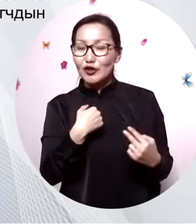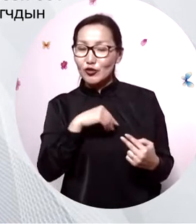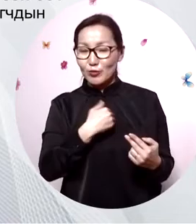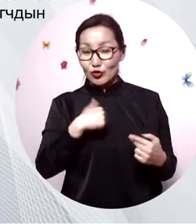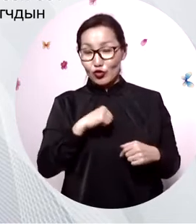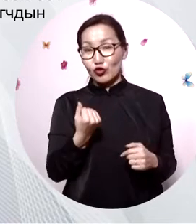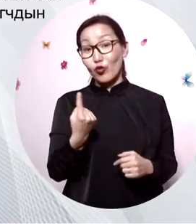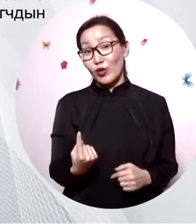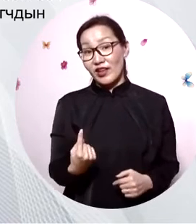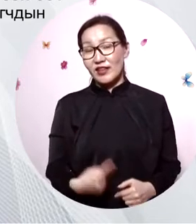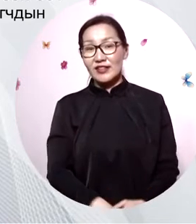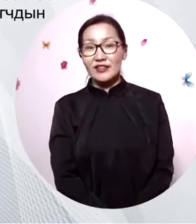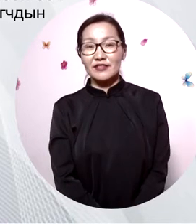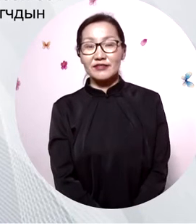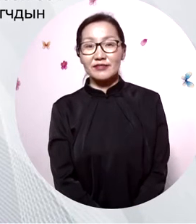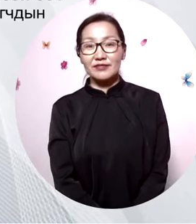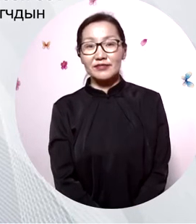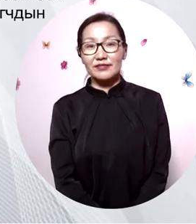жоохон хүлээ.